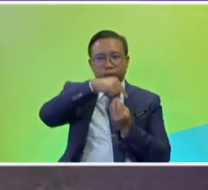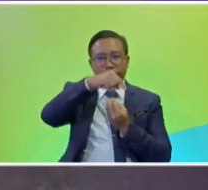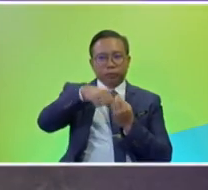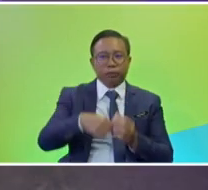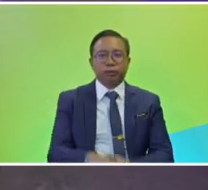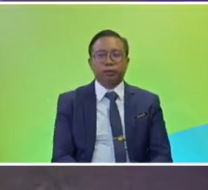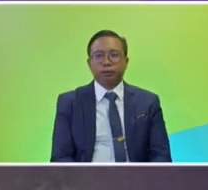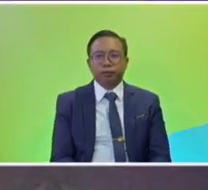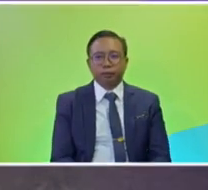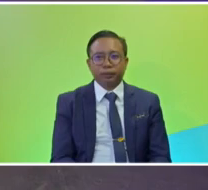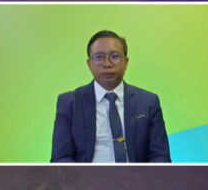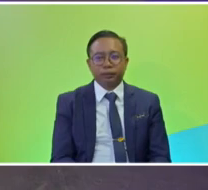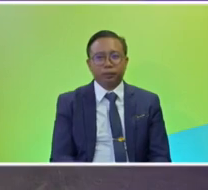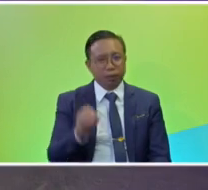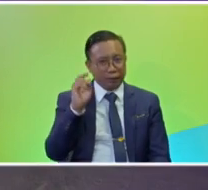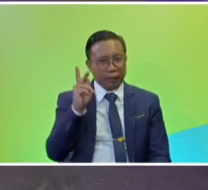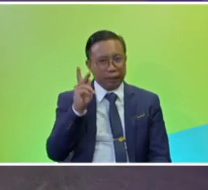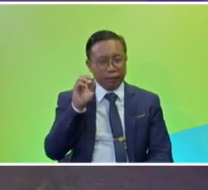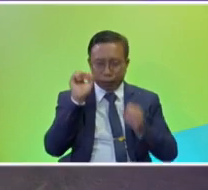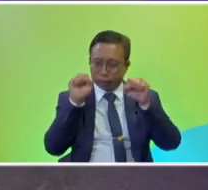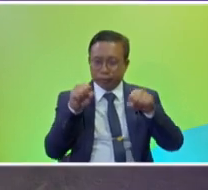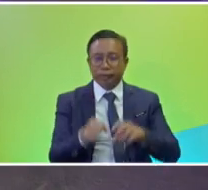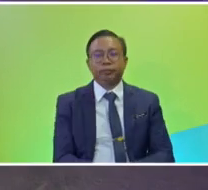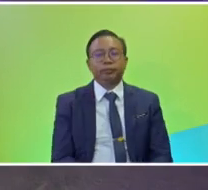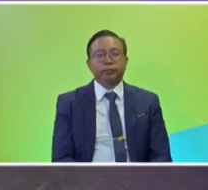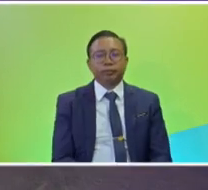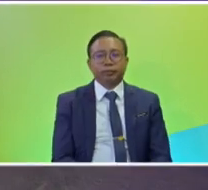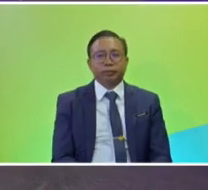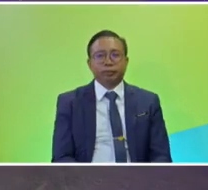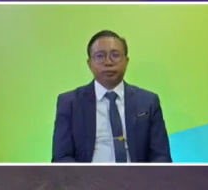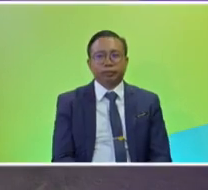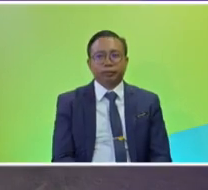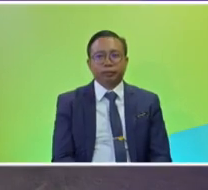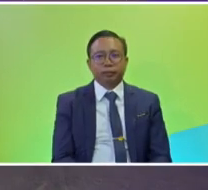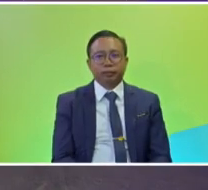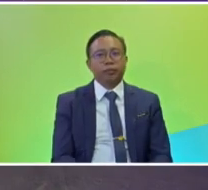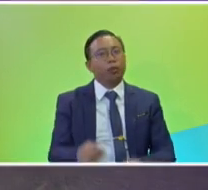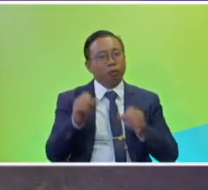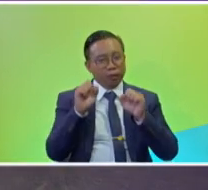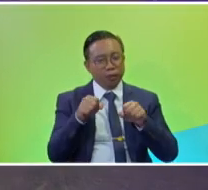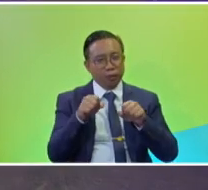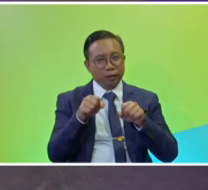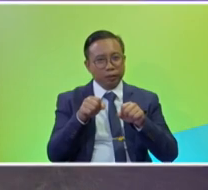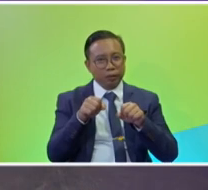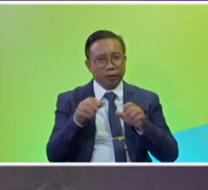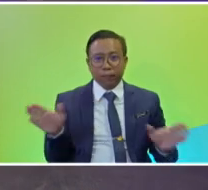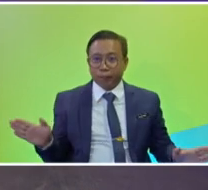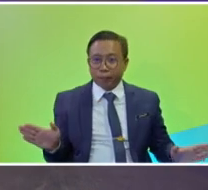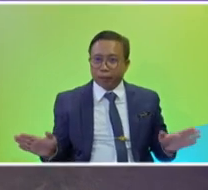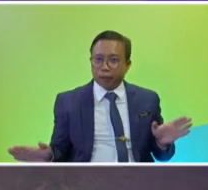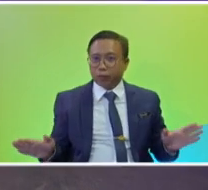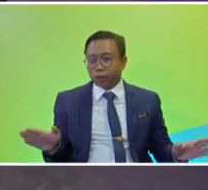Pusing. Okey. Boleh. Boleh cikgu. Pusing ni, macam penguin. Boleh. Tak kisah. Janji